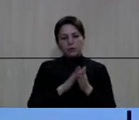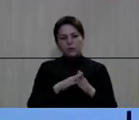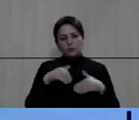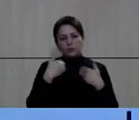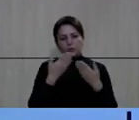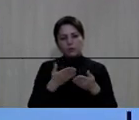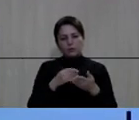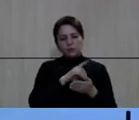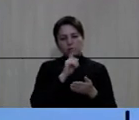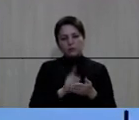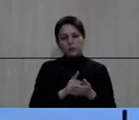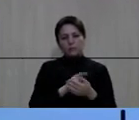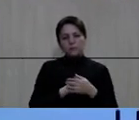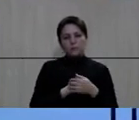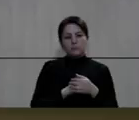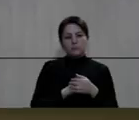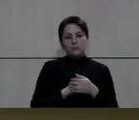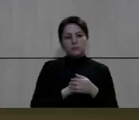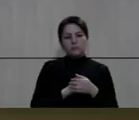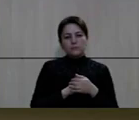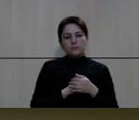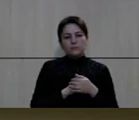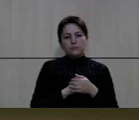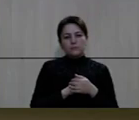berilgan bo'lishi shart.